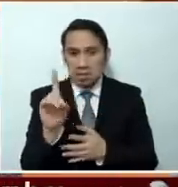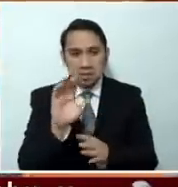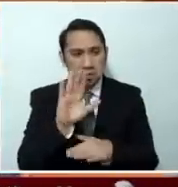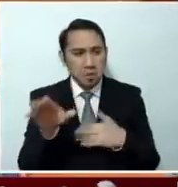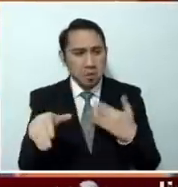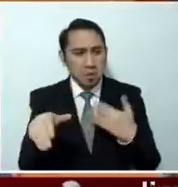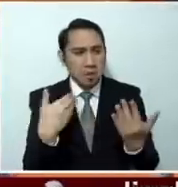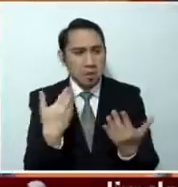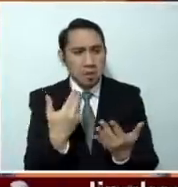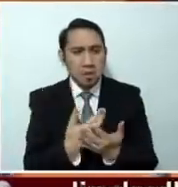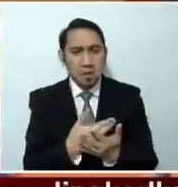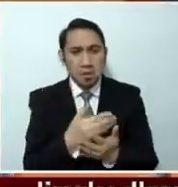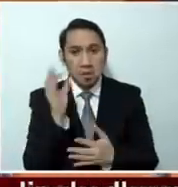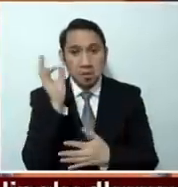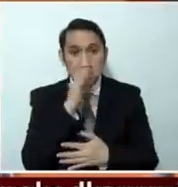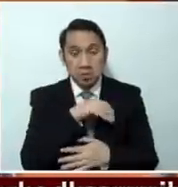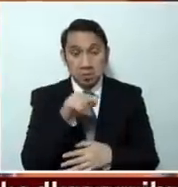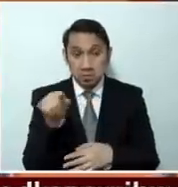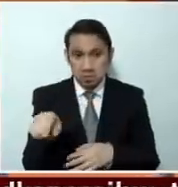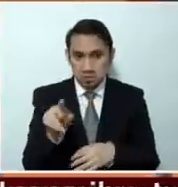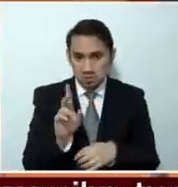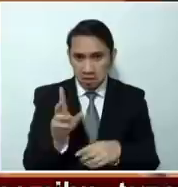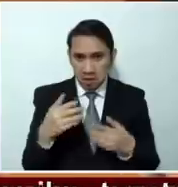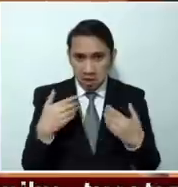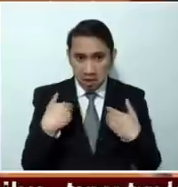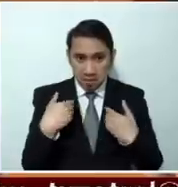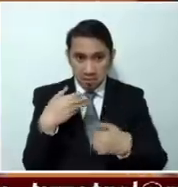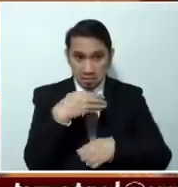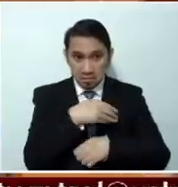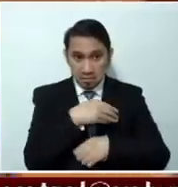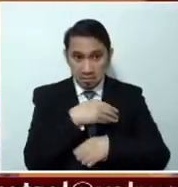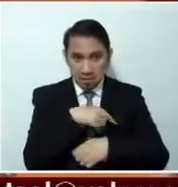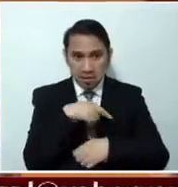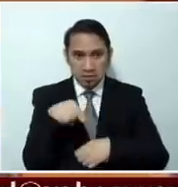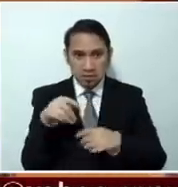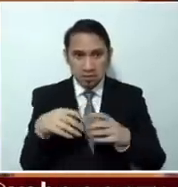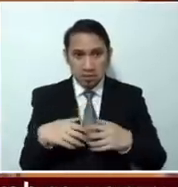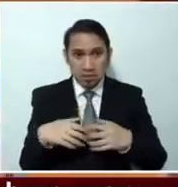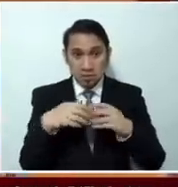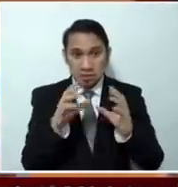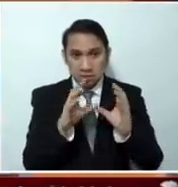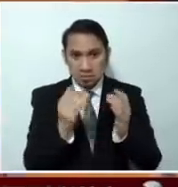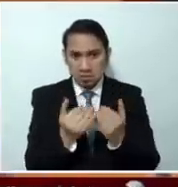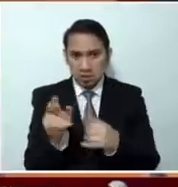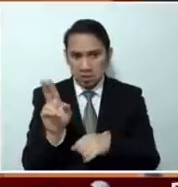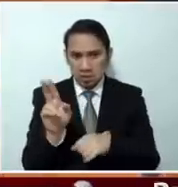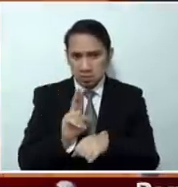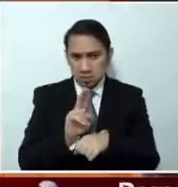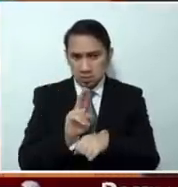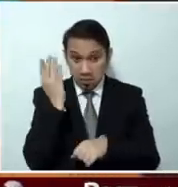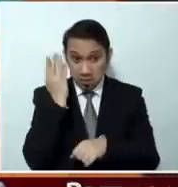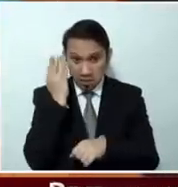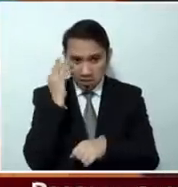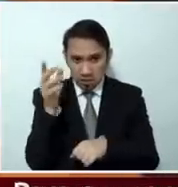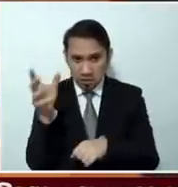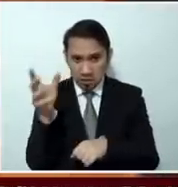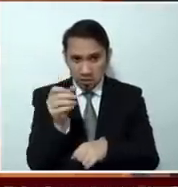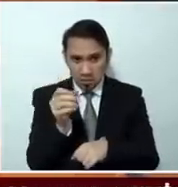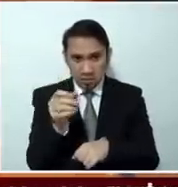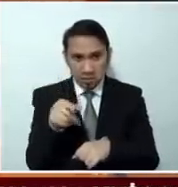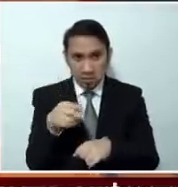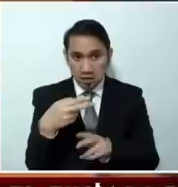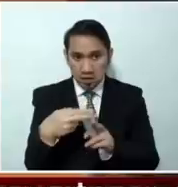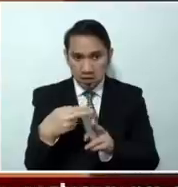ka ng bank account gamit yung pangalan ng kumpanya, nung taong ginagamit mo yung pangalan. Totoo rin po ba yan? No,